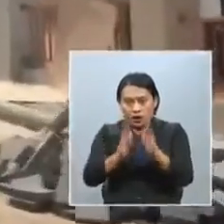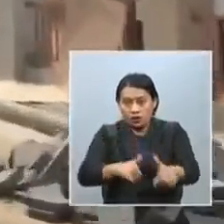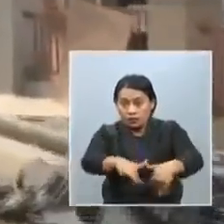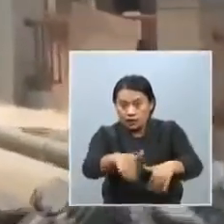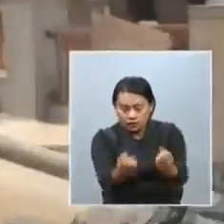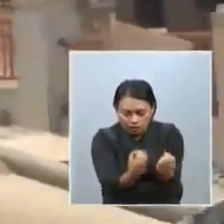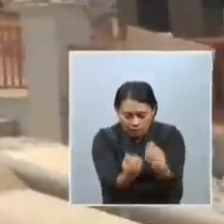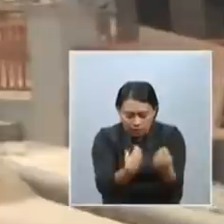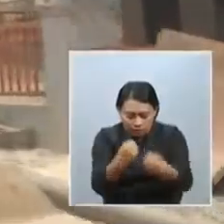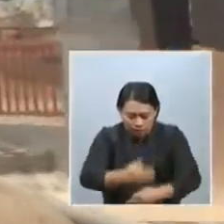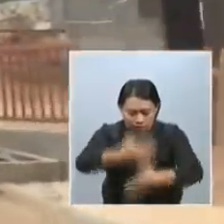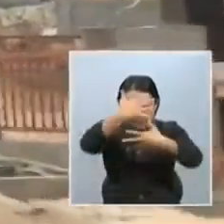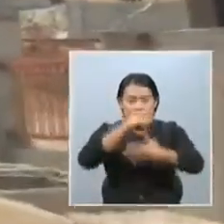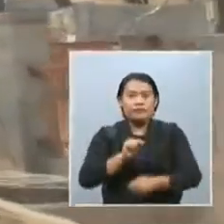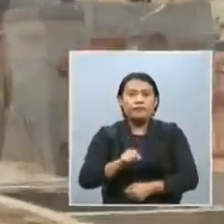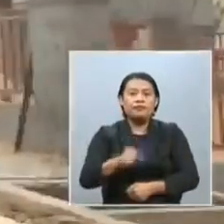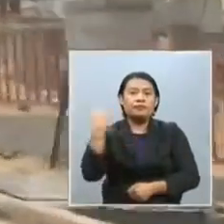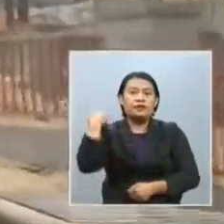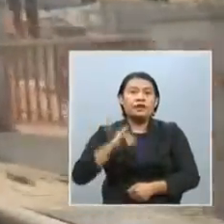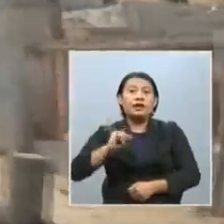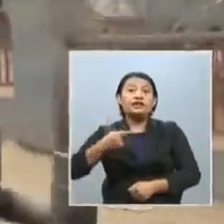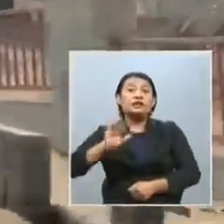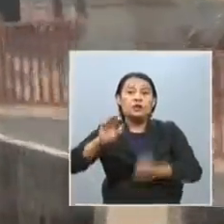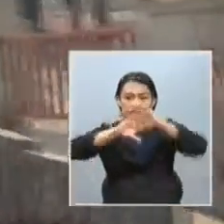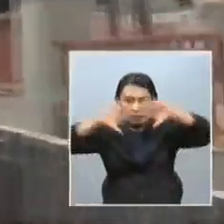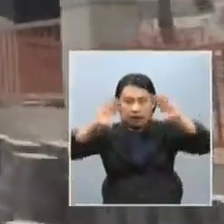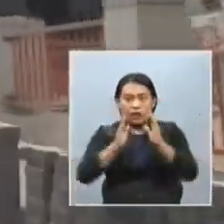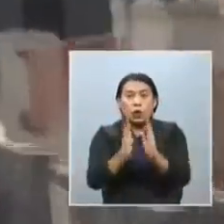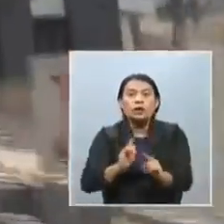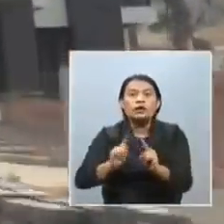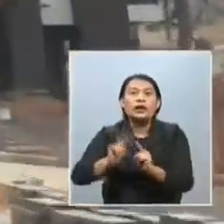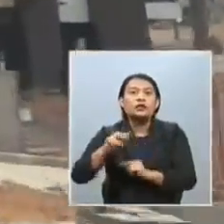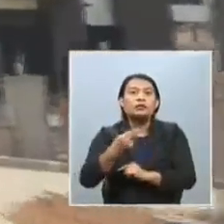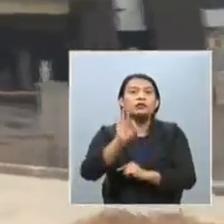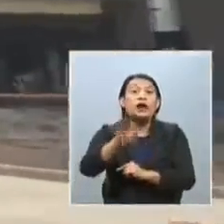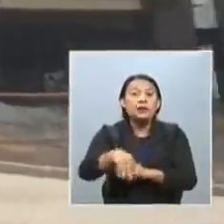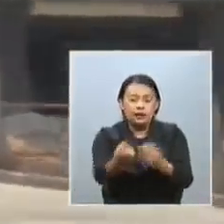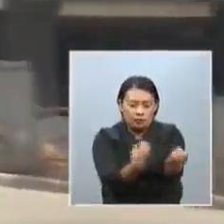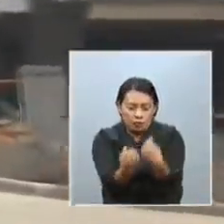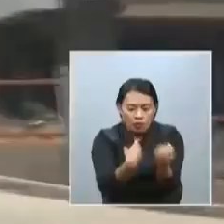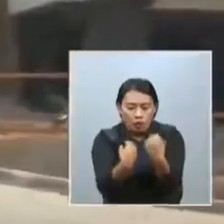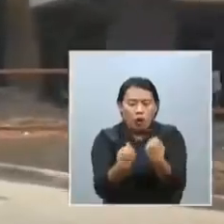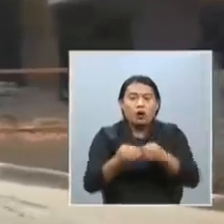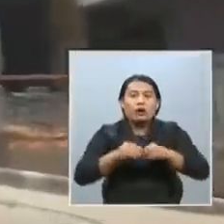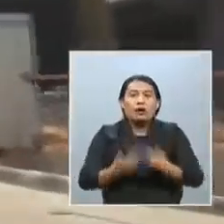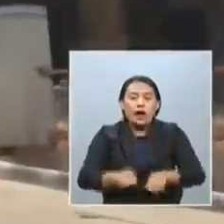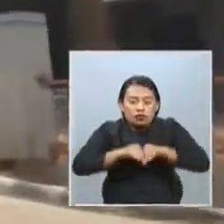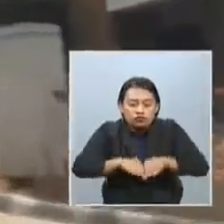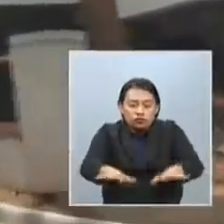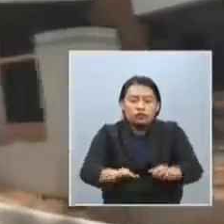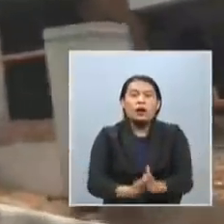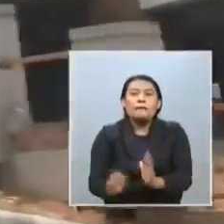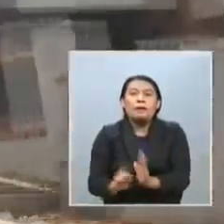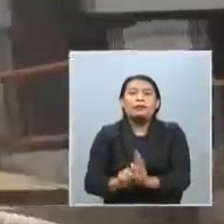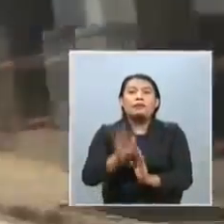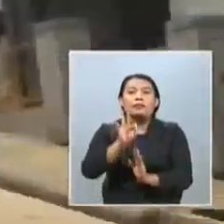จำกันได้นะคะทั้งหมดเนี่ยสรุปแล้วมีคนมาแสดงความคิดเห็นมากกว่า 29,000 คนแชร์ข้อความออกไปมากกว่า 8,519 ครั้ง